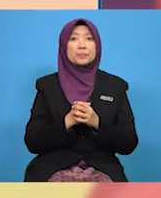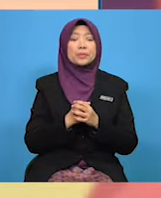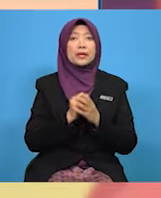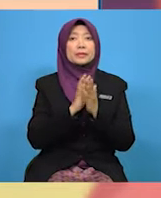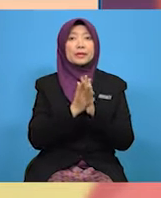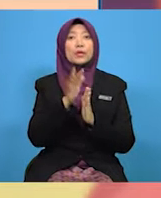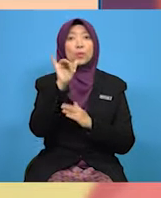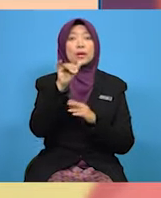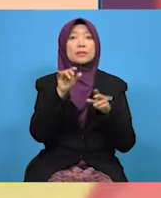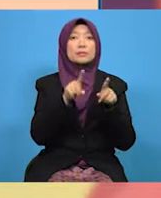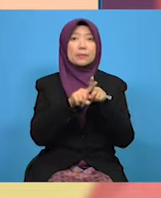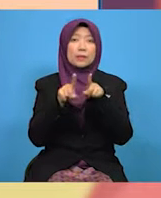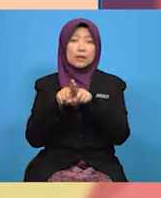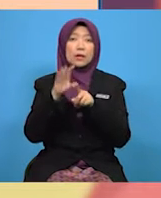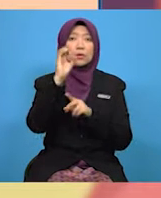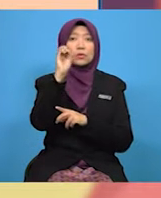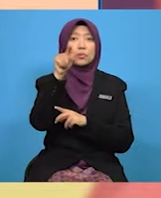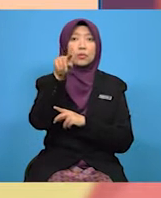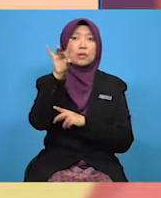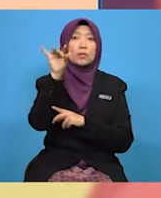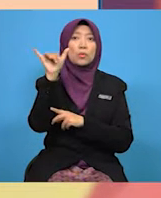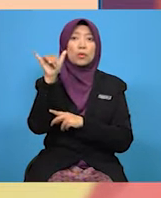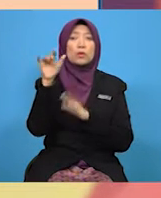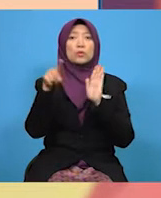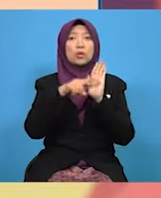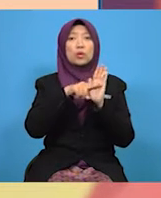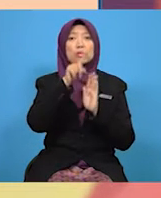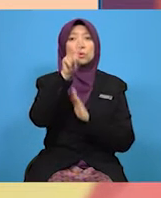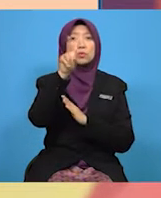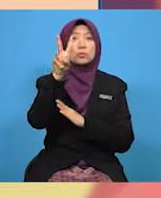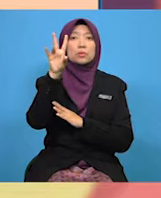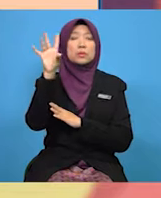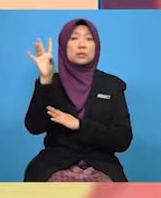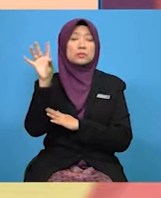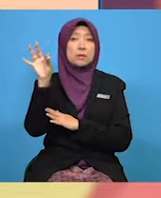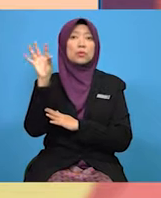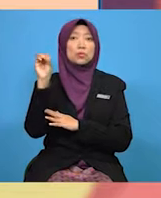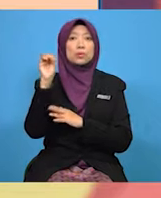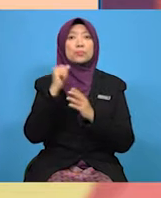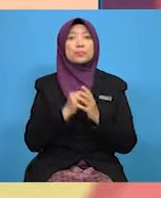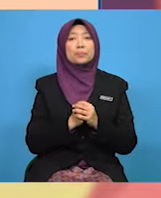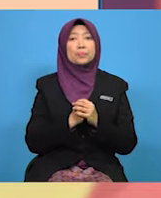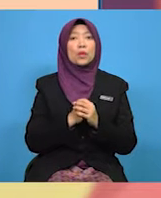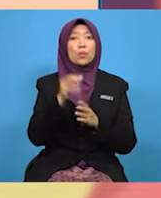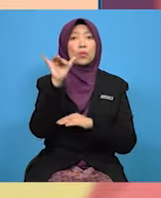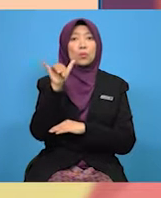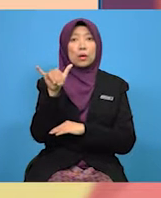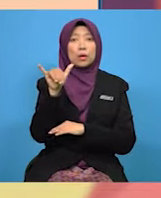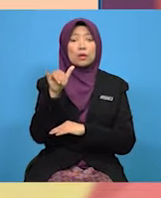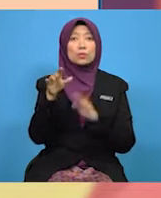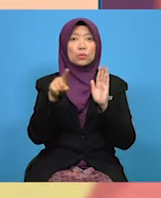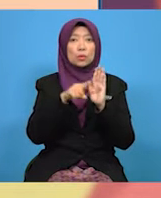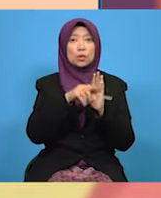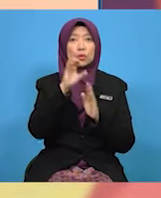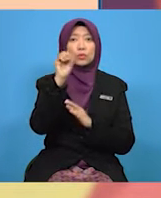maka W = kosong delapan white tolak 1290 dan white